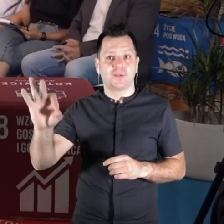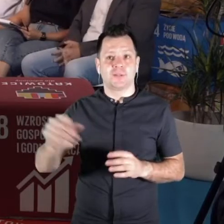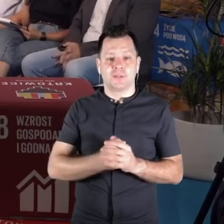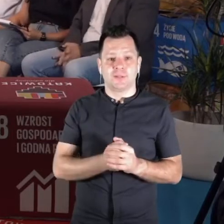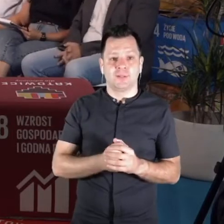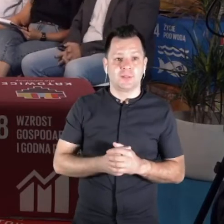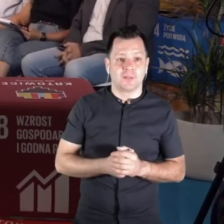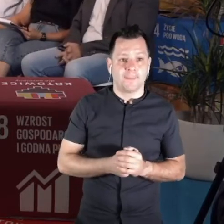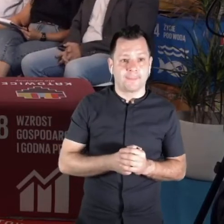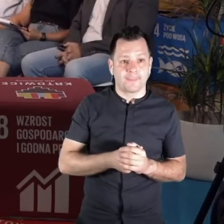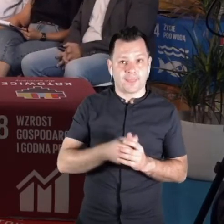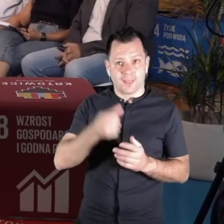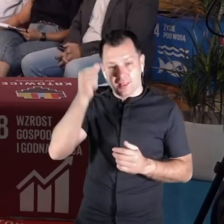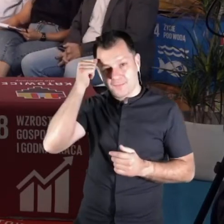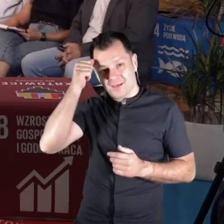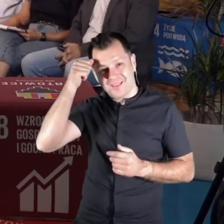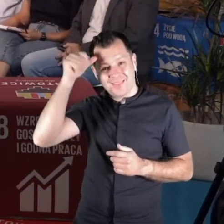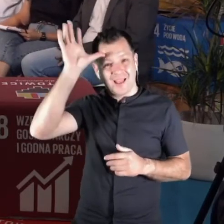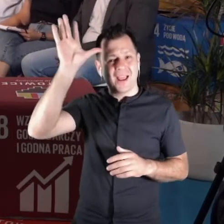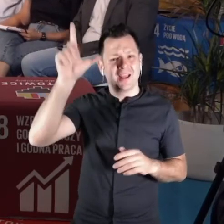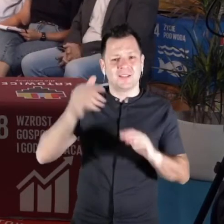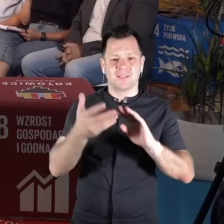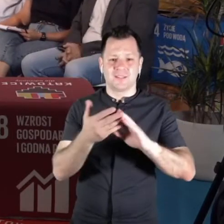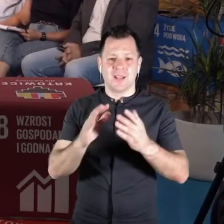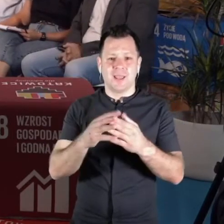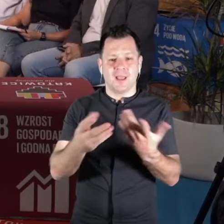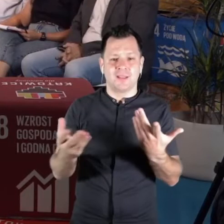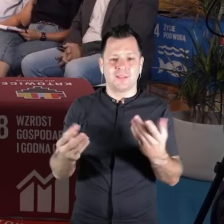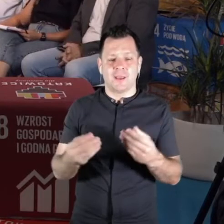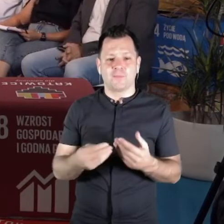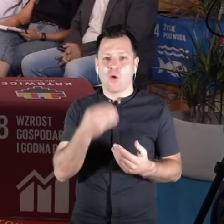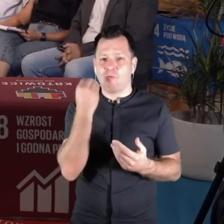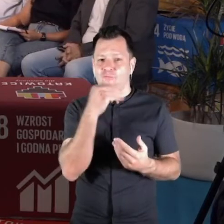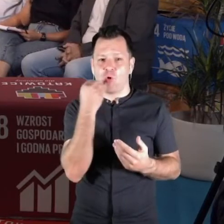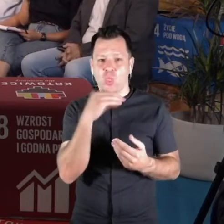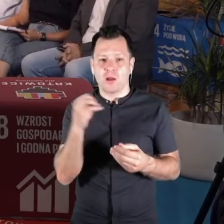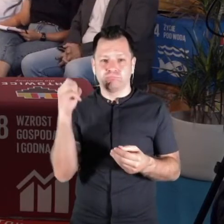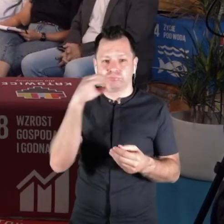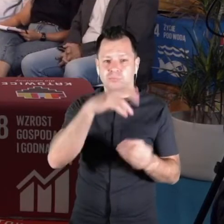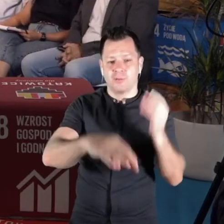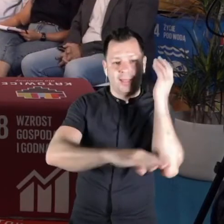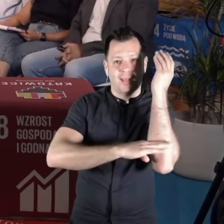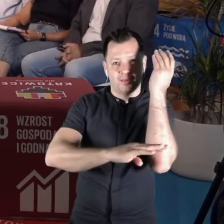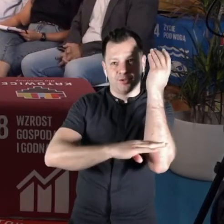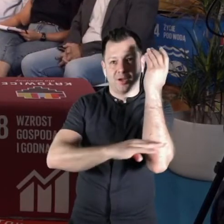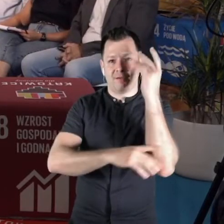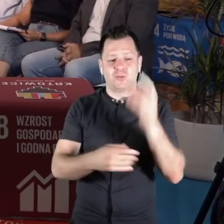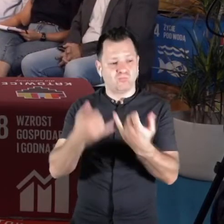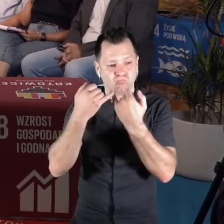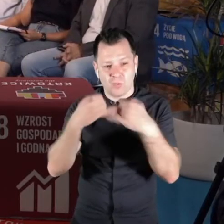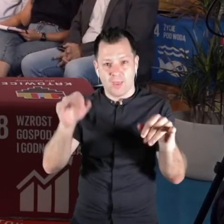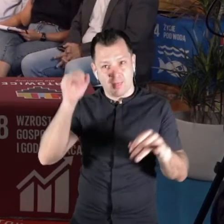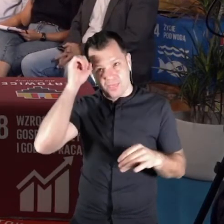irrigation systems for the trees. So another very, very different project. So please, the floor is